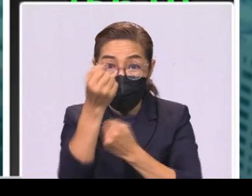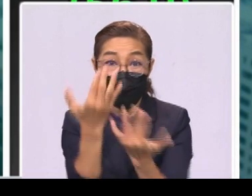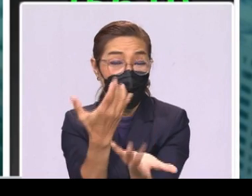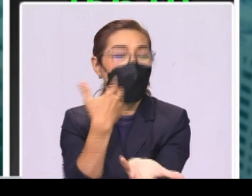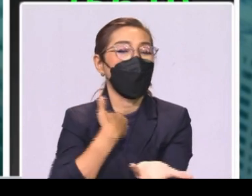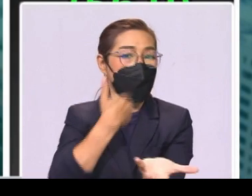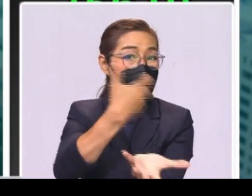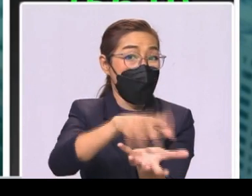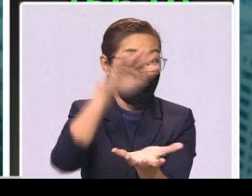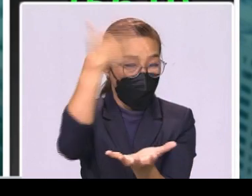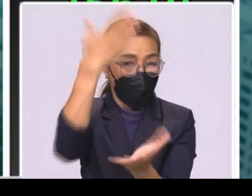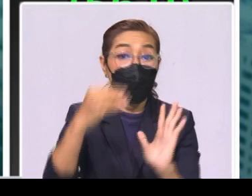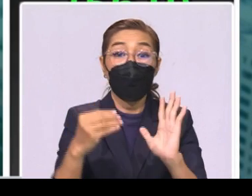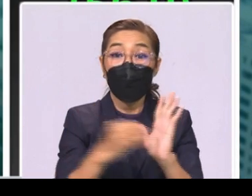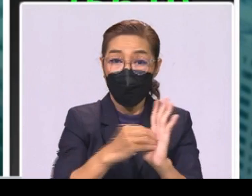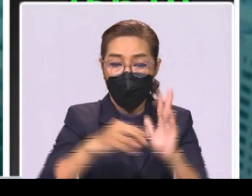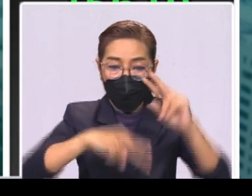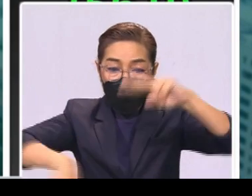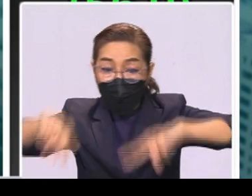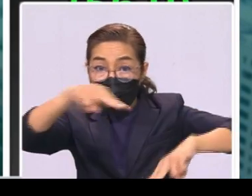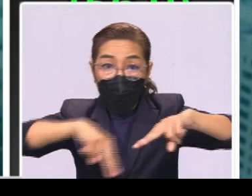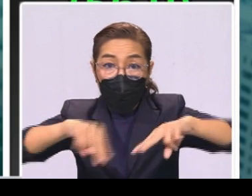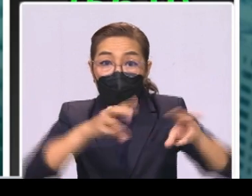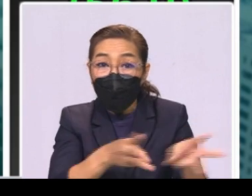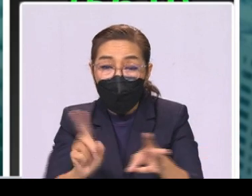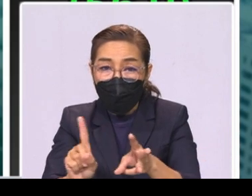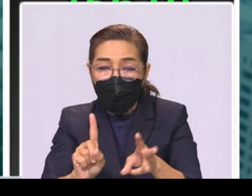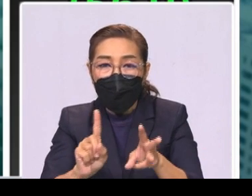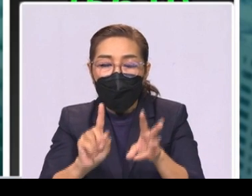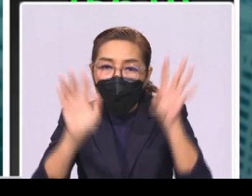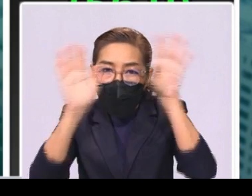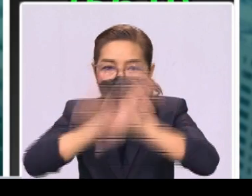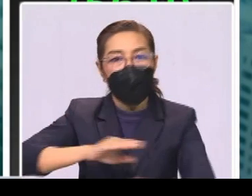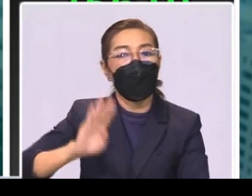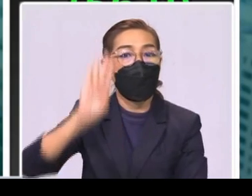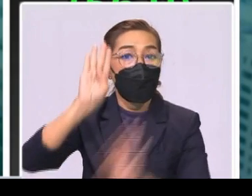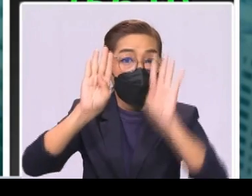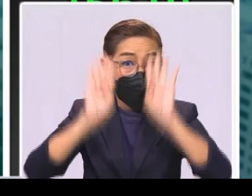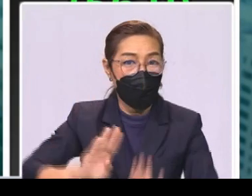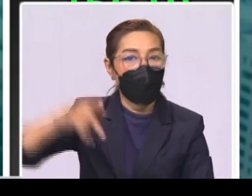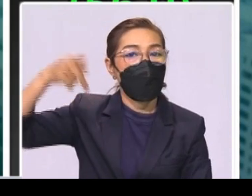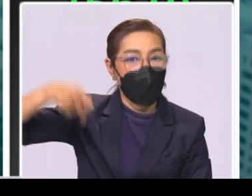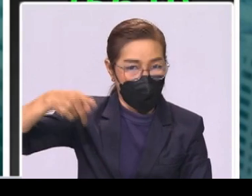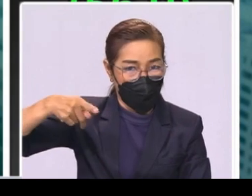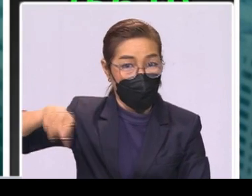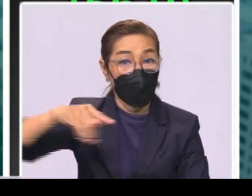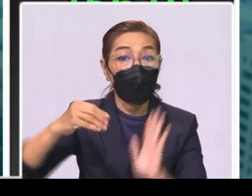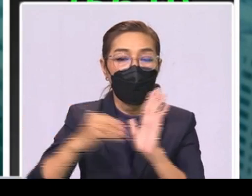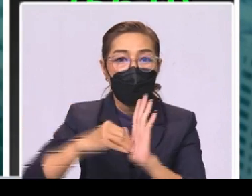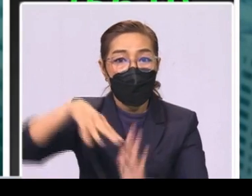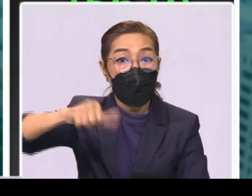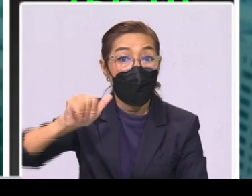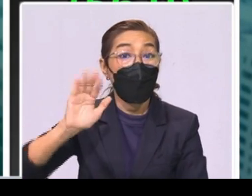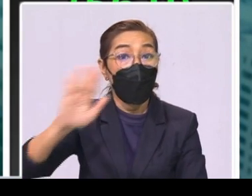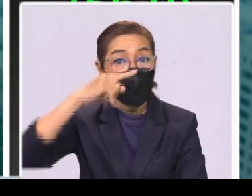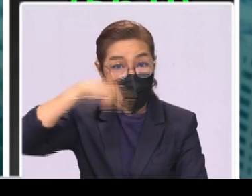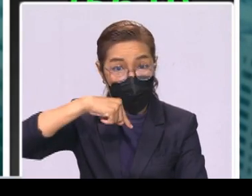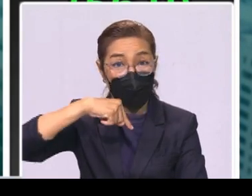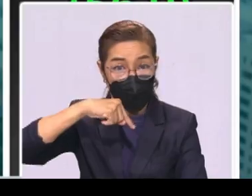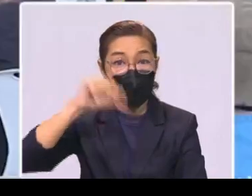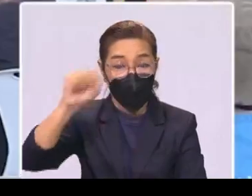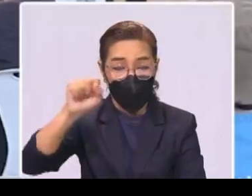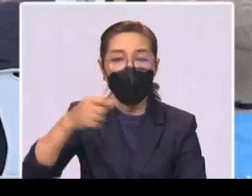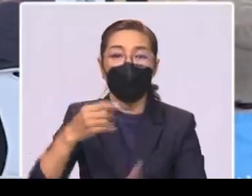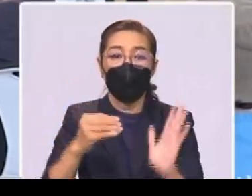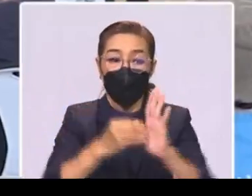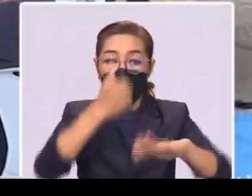ปกครองของกรุงเทพมหานครนั้นเป็นการปกครองส่วนท้องถิ่นรูปแบบพิเศษนะครับเมืองหลวงของประเทศไทยที่จะต้องมาจาก